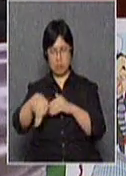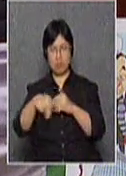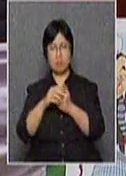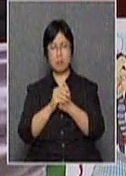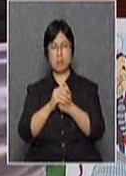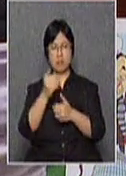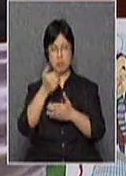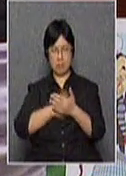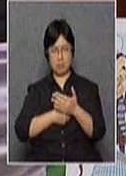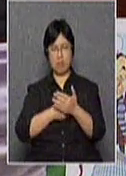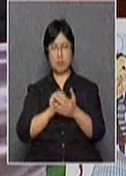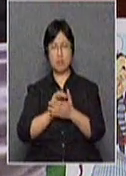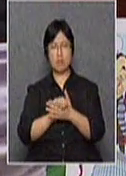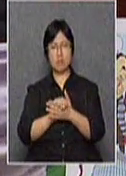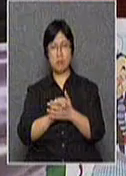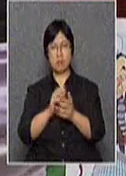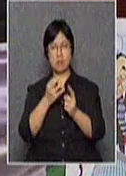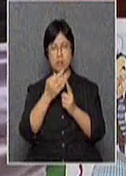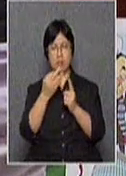削減